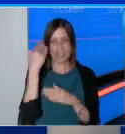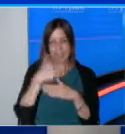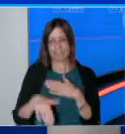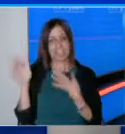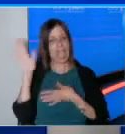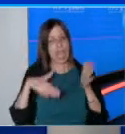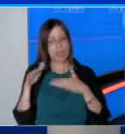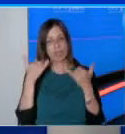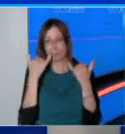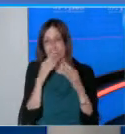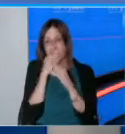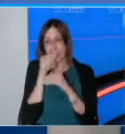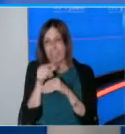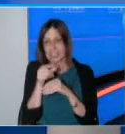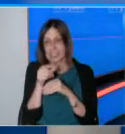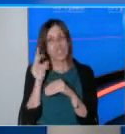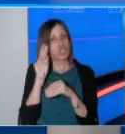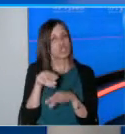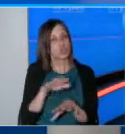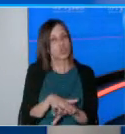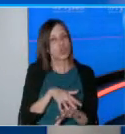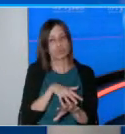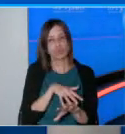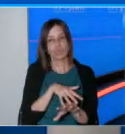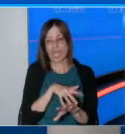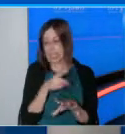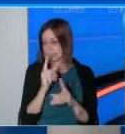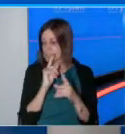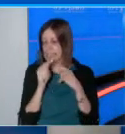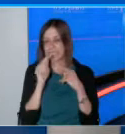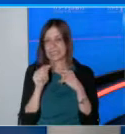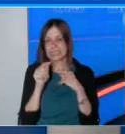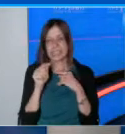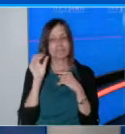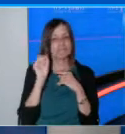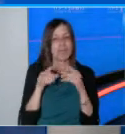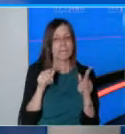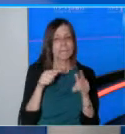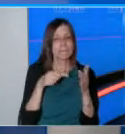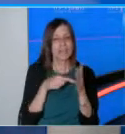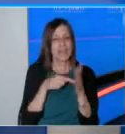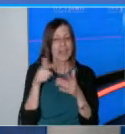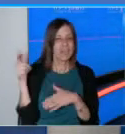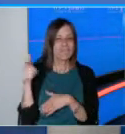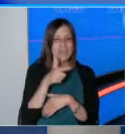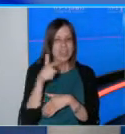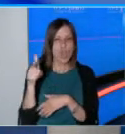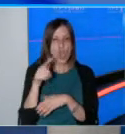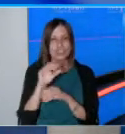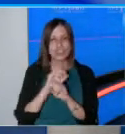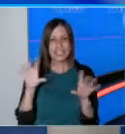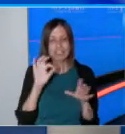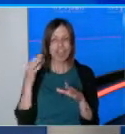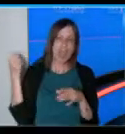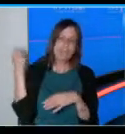האלימות, ועכשיו כשמדברים על זה, יש תחושה שבעצם השיח על זה מגיע בעקבות הוידאו הזה שיצא, של